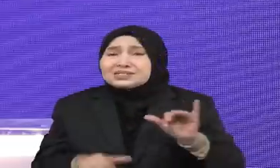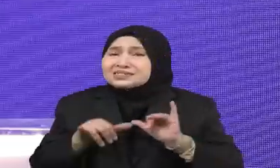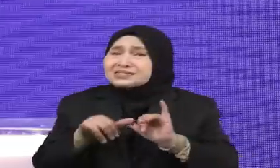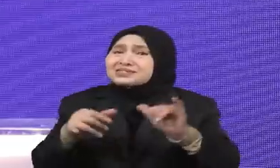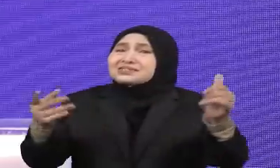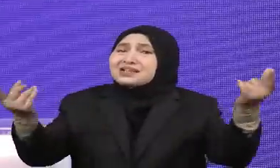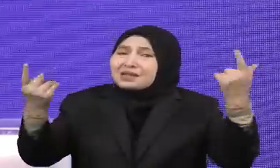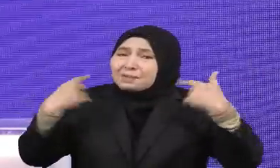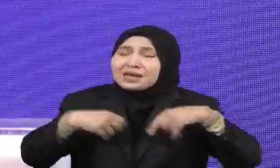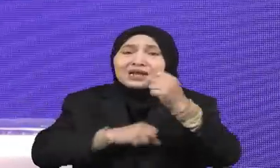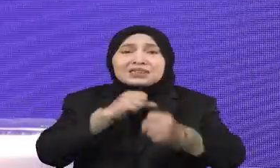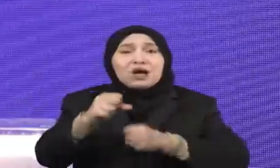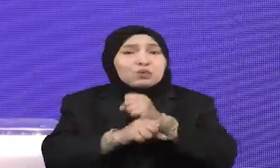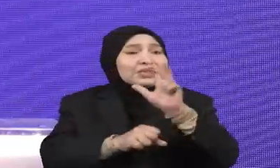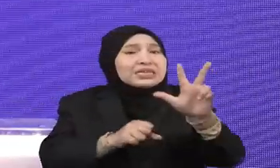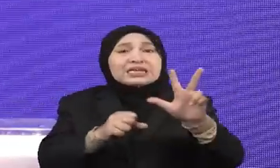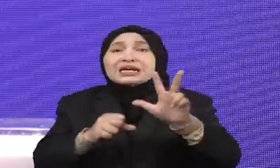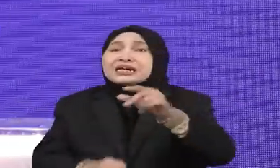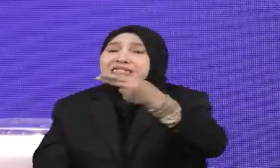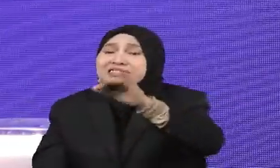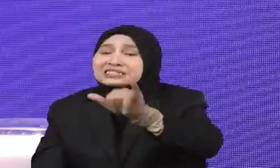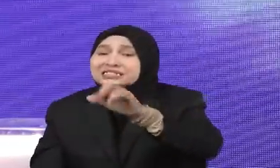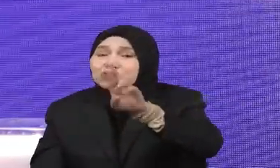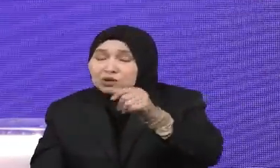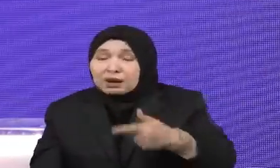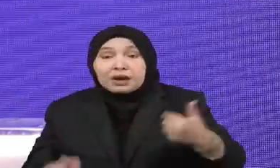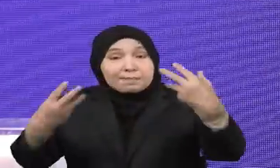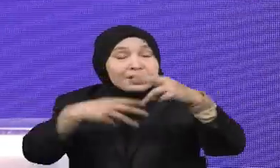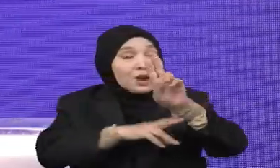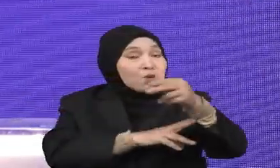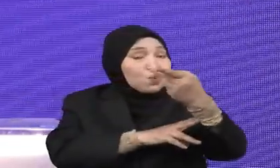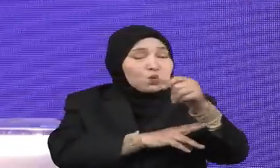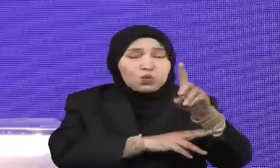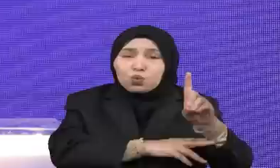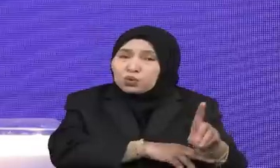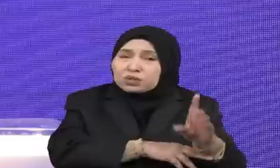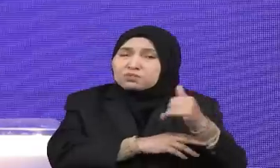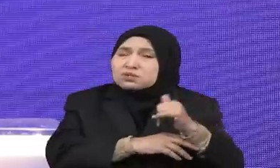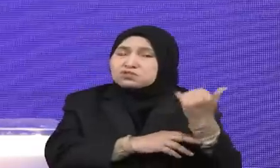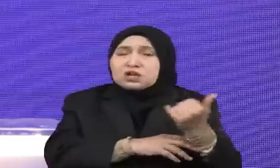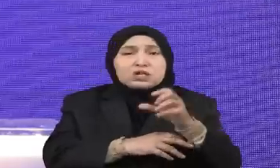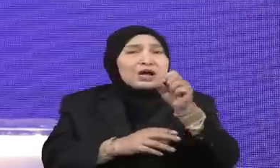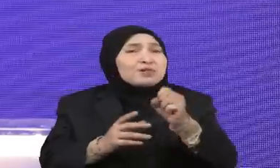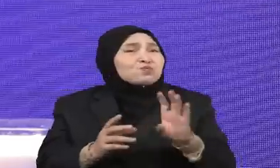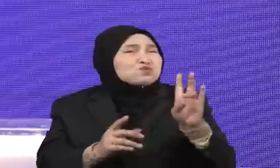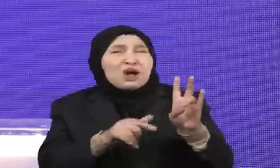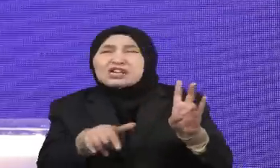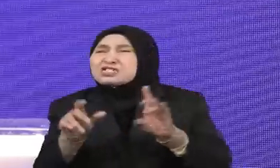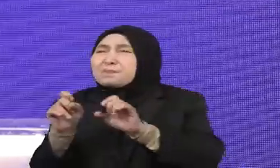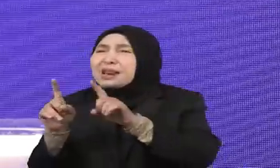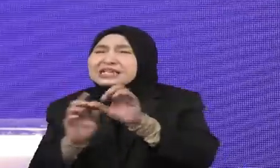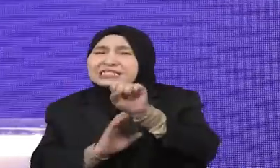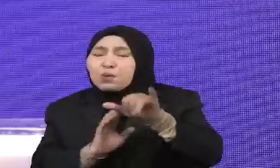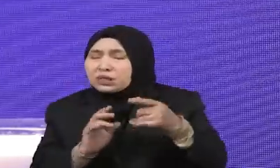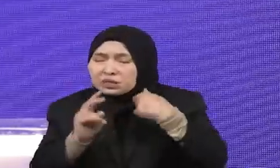hadir pada tahun 3 hijrah ke Perang Uhud yang berlaku sekitar 7 ataupun 11 Syawal ini dari kita